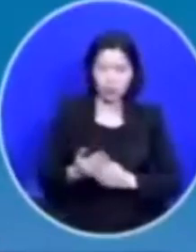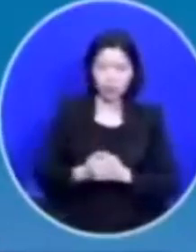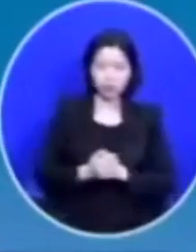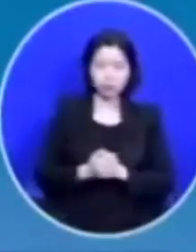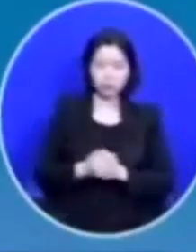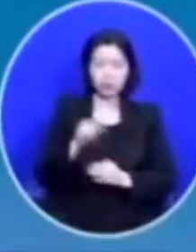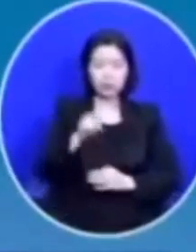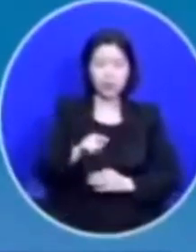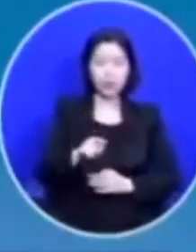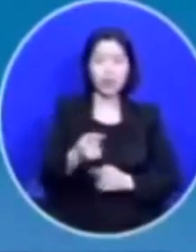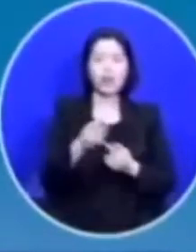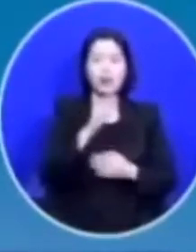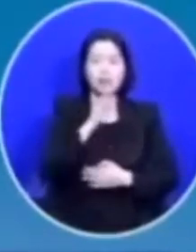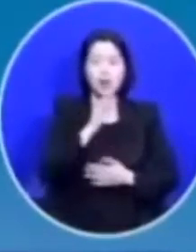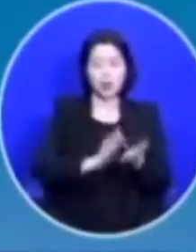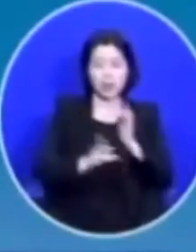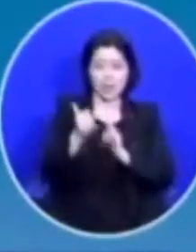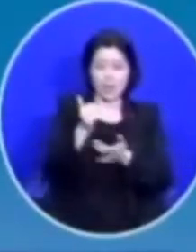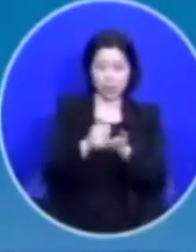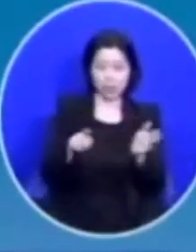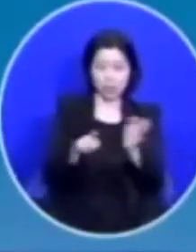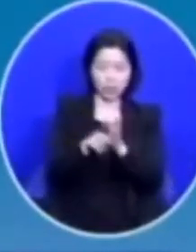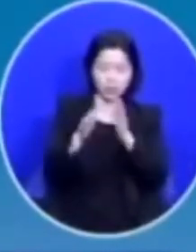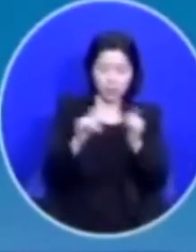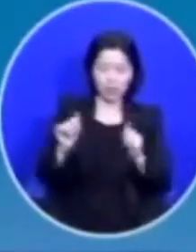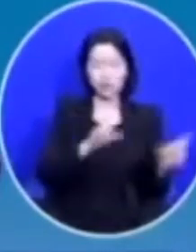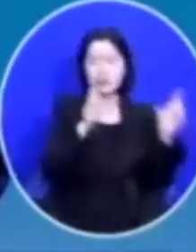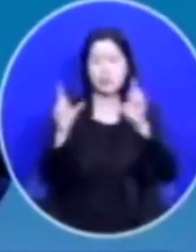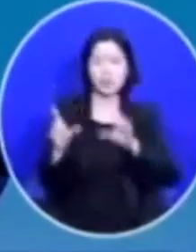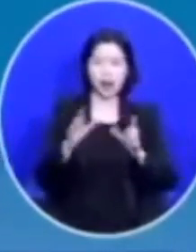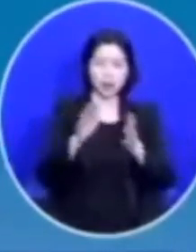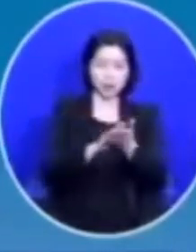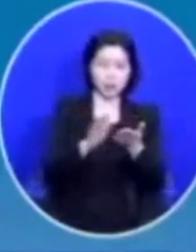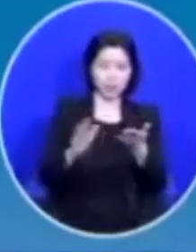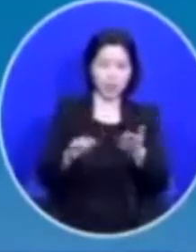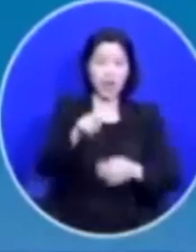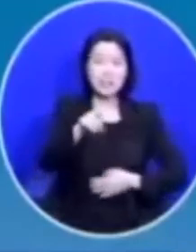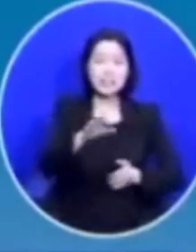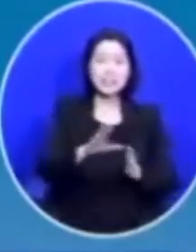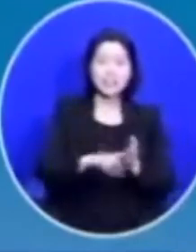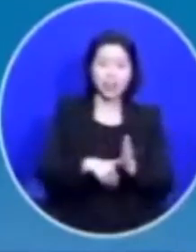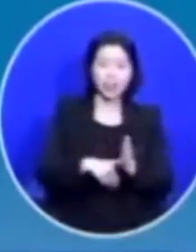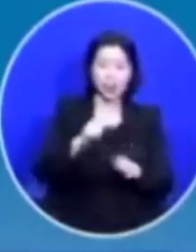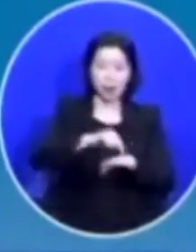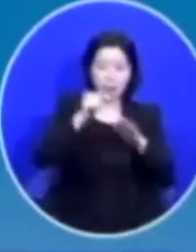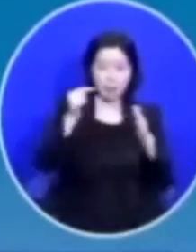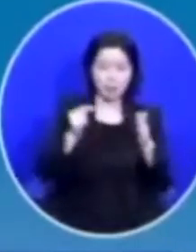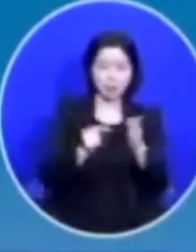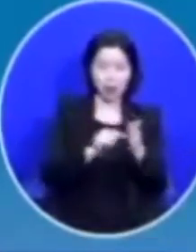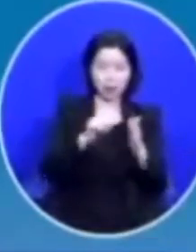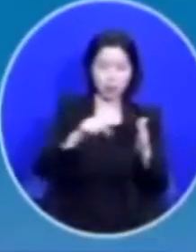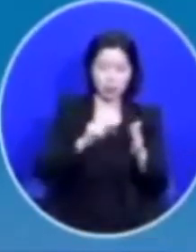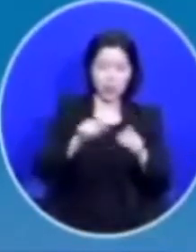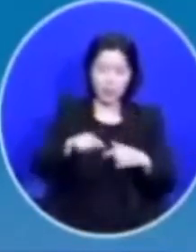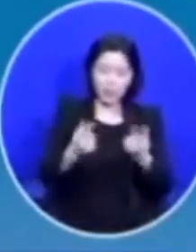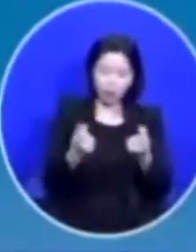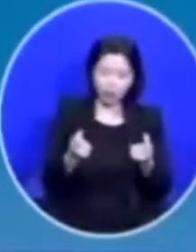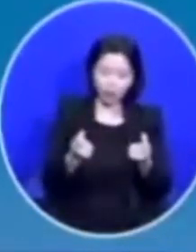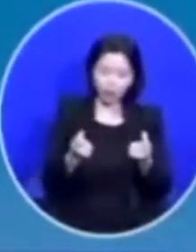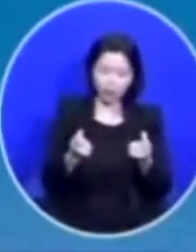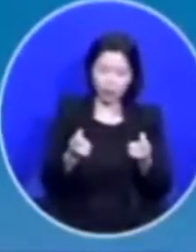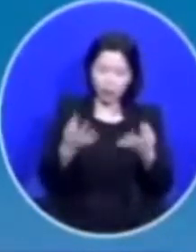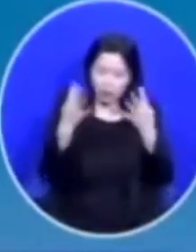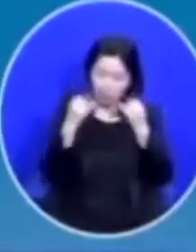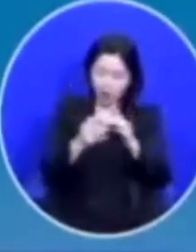이것이 바로 예수 믿는 사람의 삶이 에요 그런데 그때 마음에 이렇게 많은 사람들의 나를